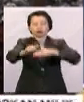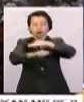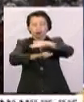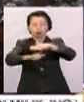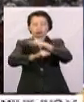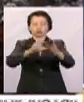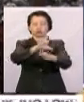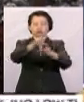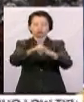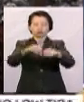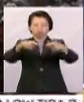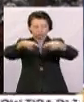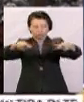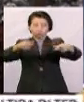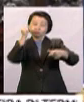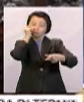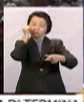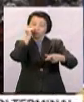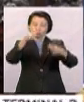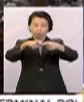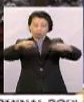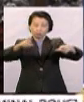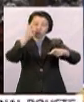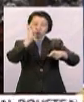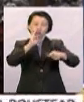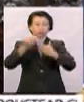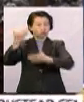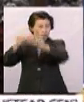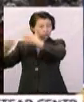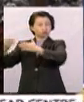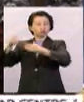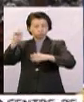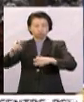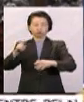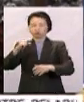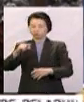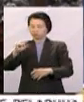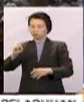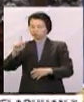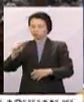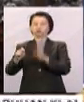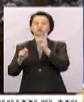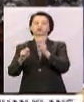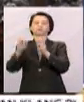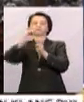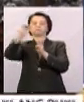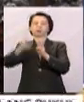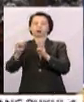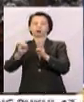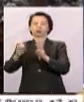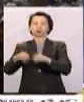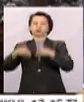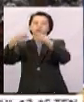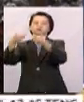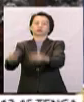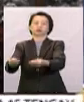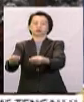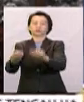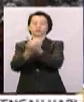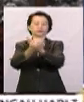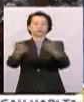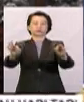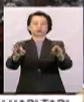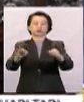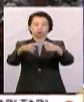wanita termasuk tuala wanita yang sebelum ini dikenakan cukai GST sebanyak 6% diberikan